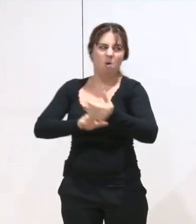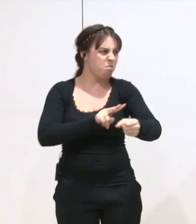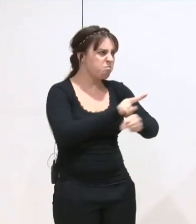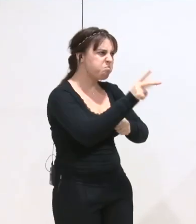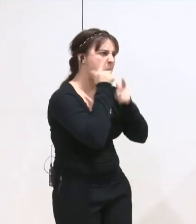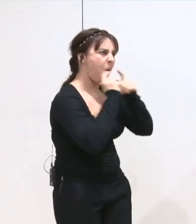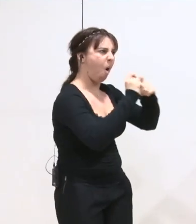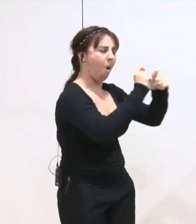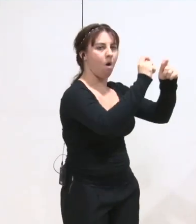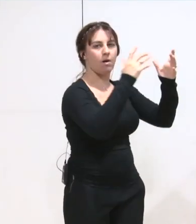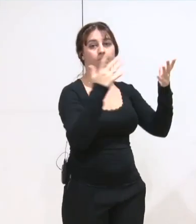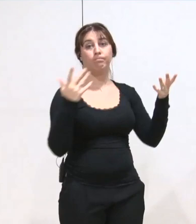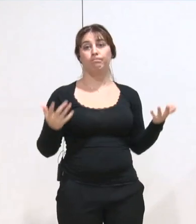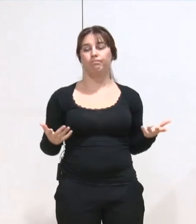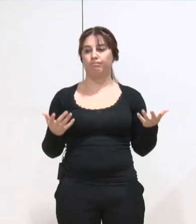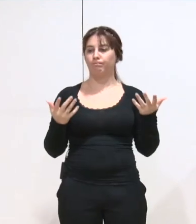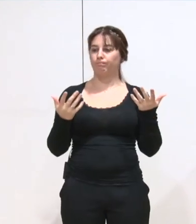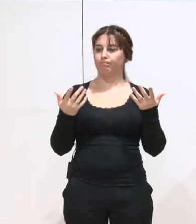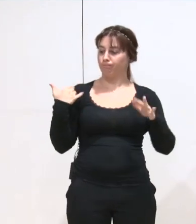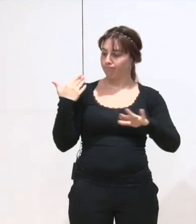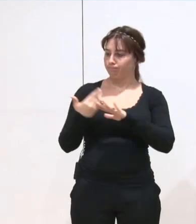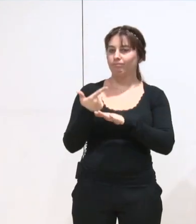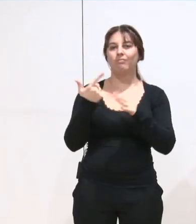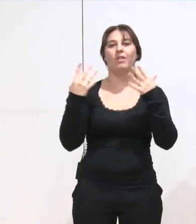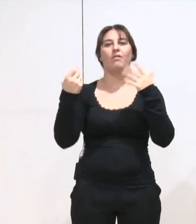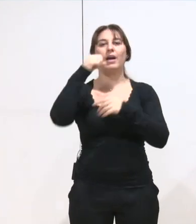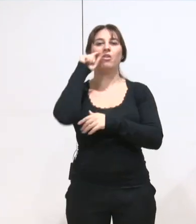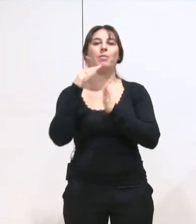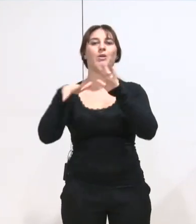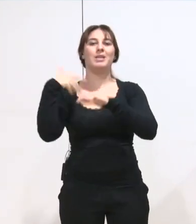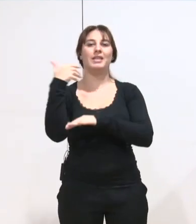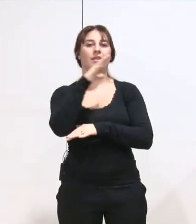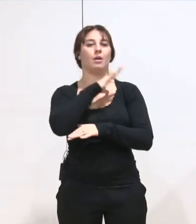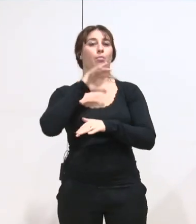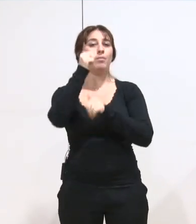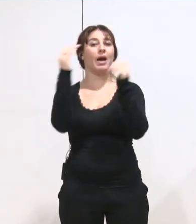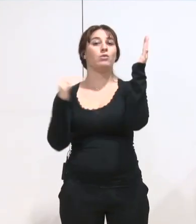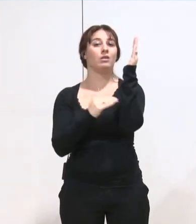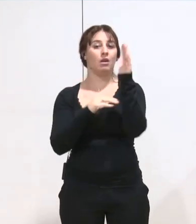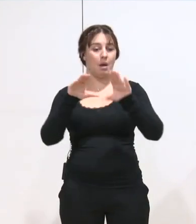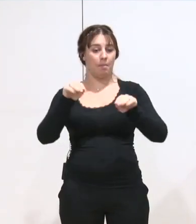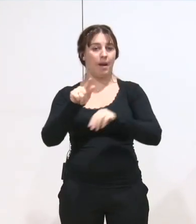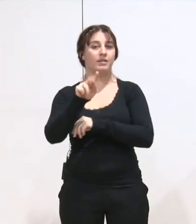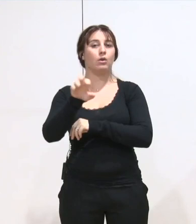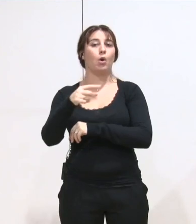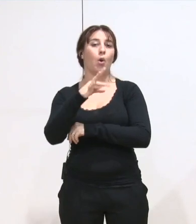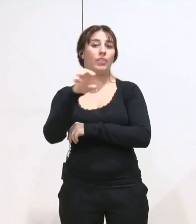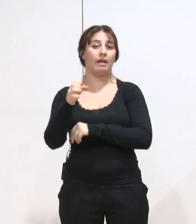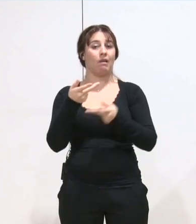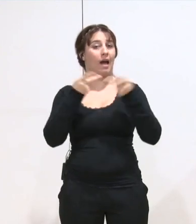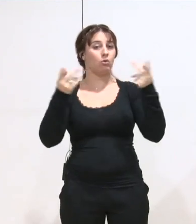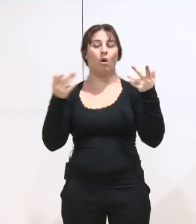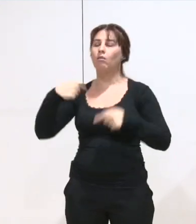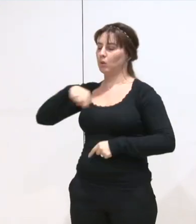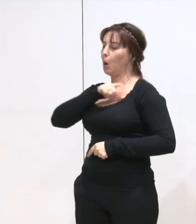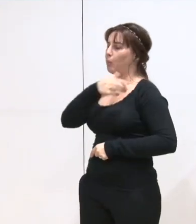Votre réponse jusqu'à ce jour a consisté à répéter encore le 29 mai 2015 par votre première adjointe à Place Grenette. Nous avons clarifié les missions de la police